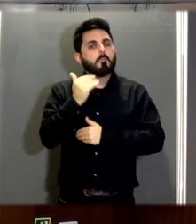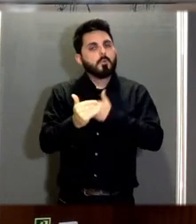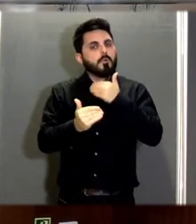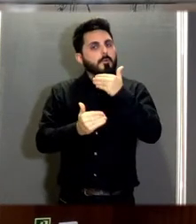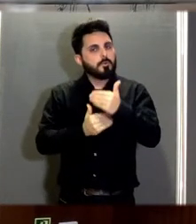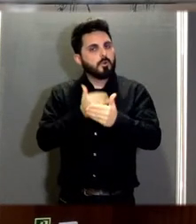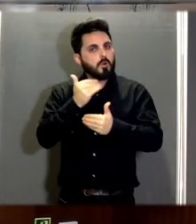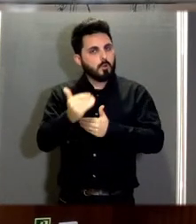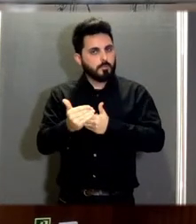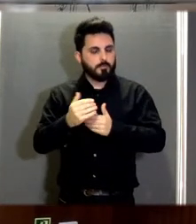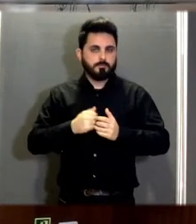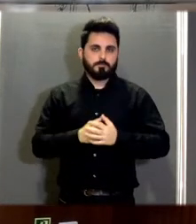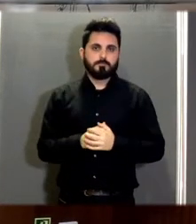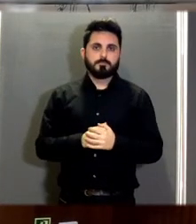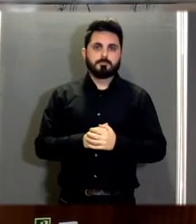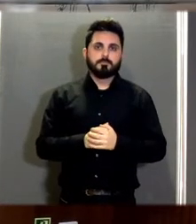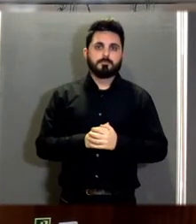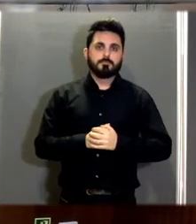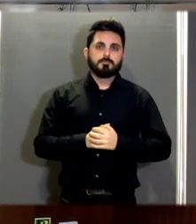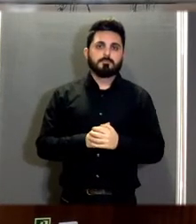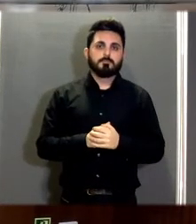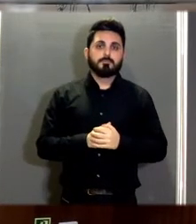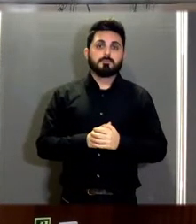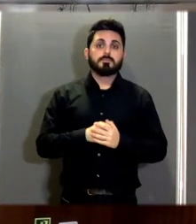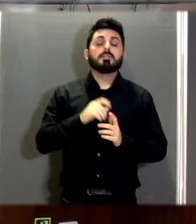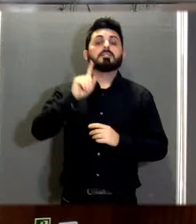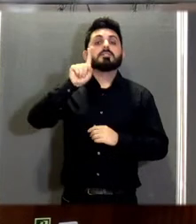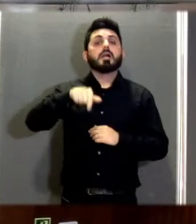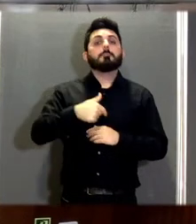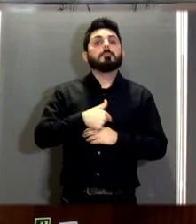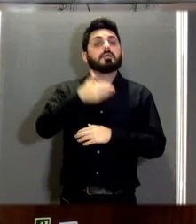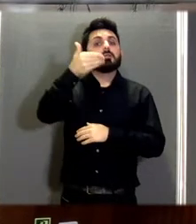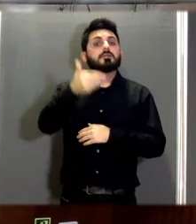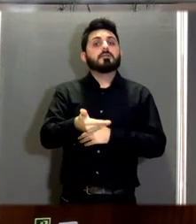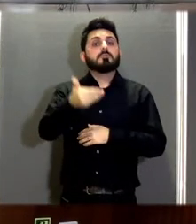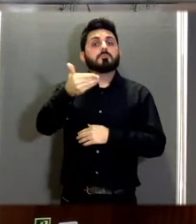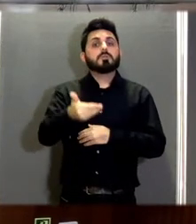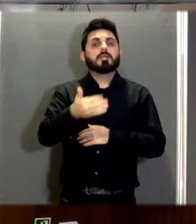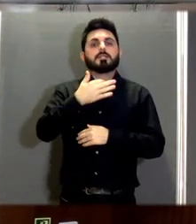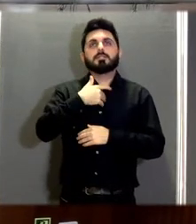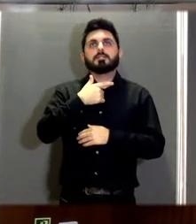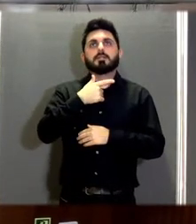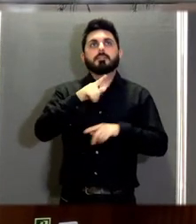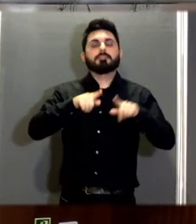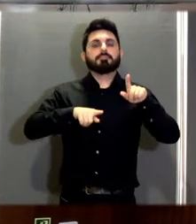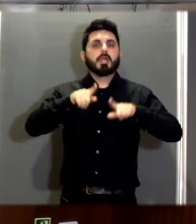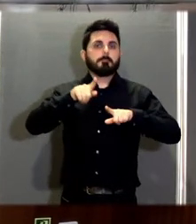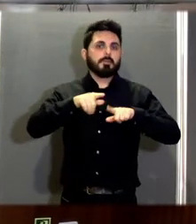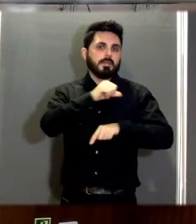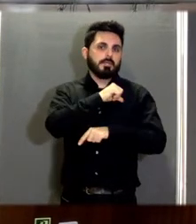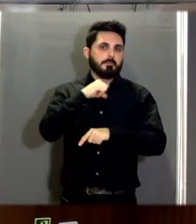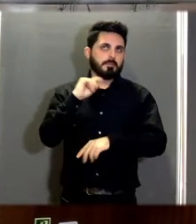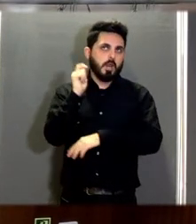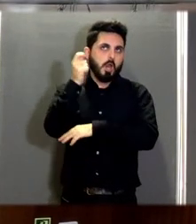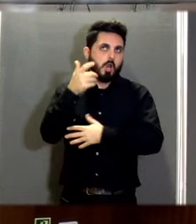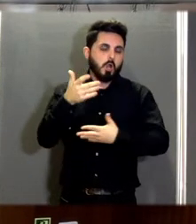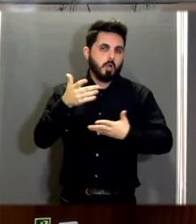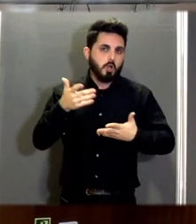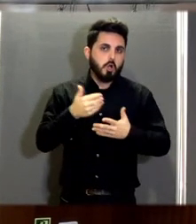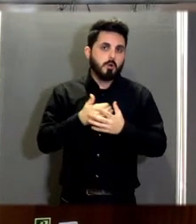considerar, depèn de quina fos doncs, el procés de la independència, considerar el tancament de caixes d'impagament a